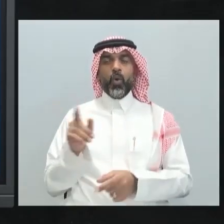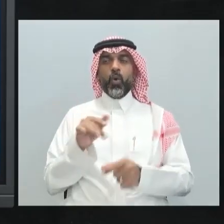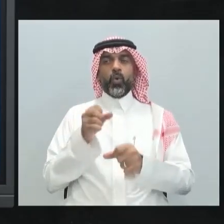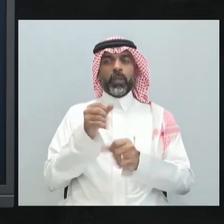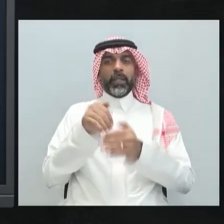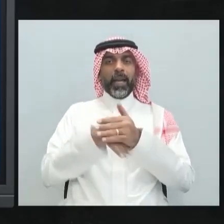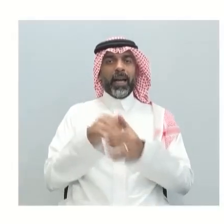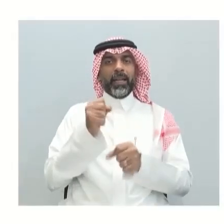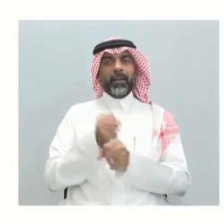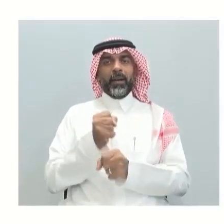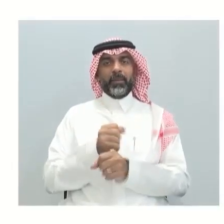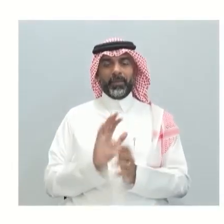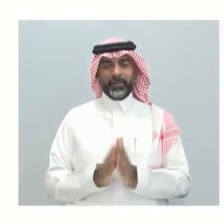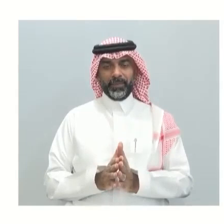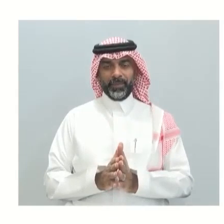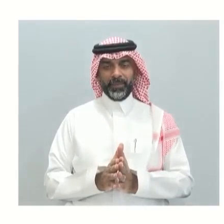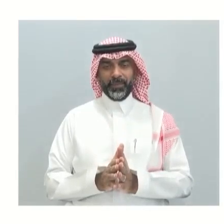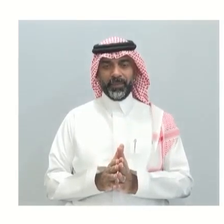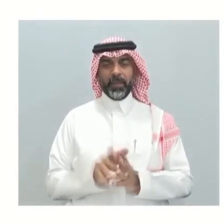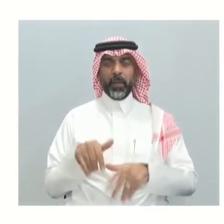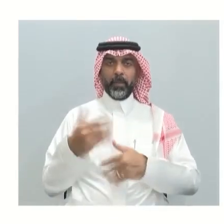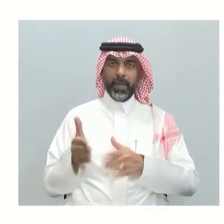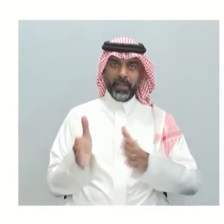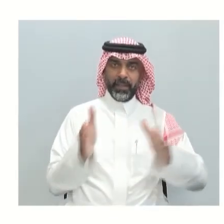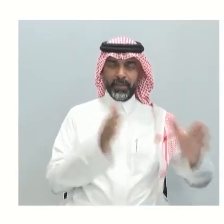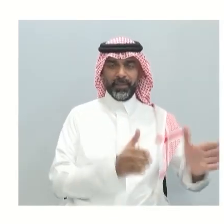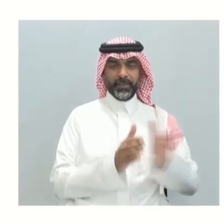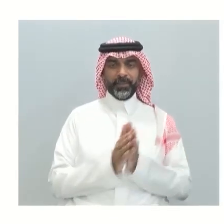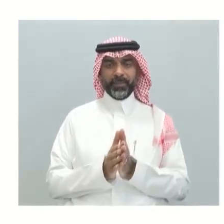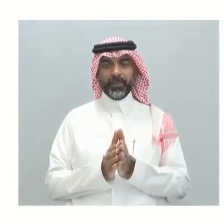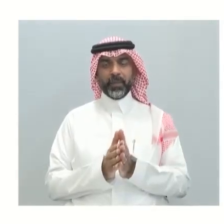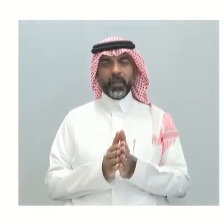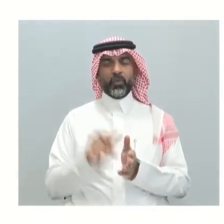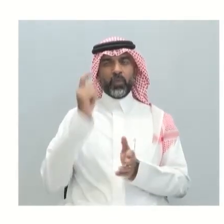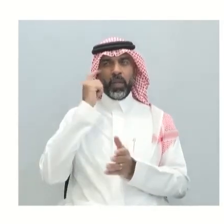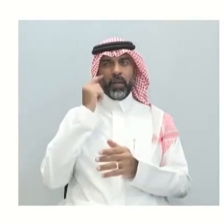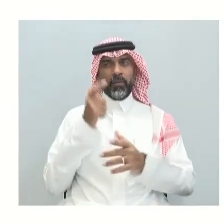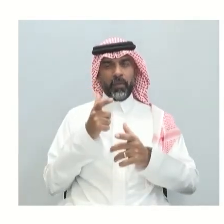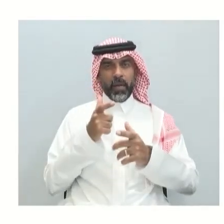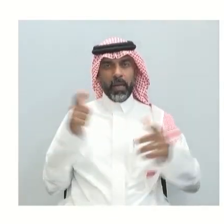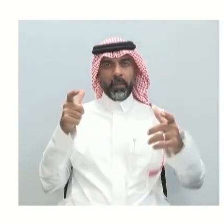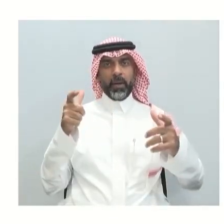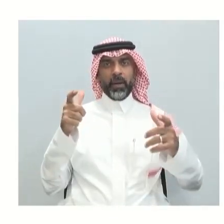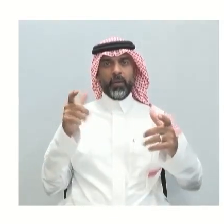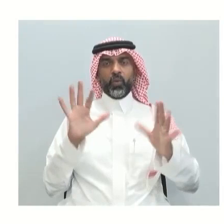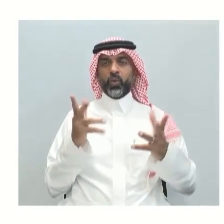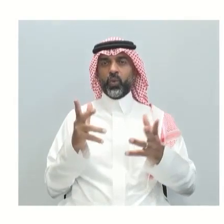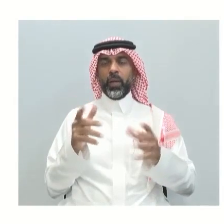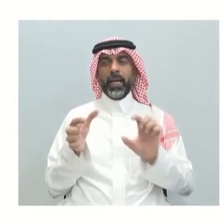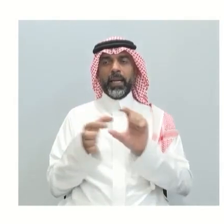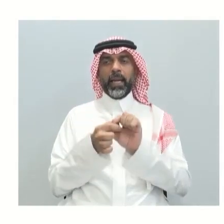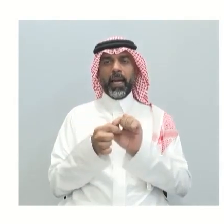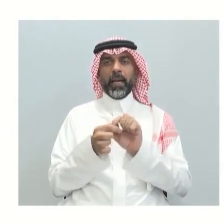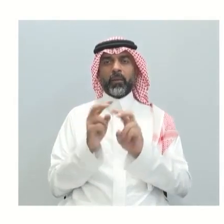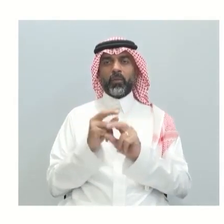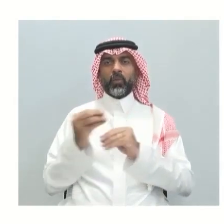داخل بيئته ثم انتقلنا بعد ذلك لنتعرف بشكل اكبر بشكل اشمل عن العلاقات المتبادله